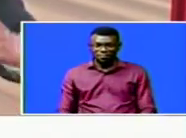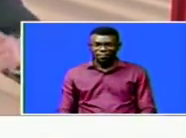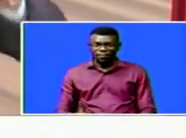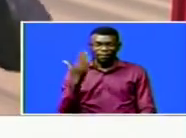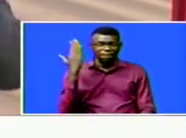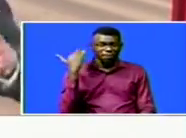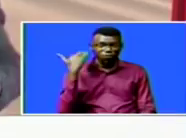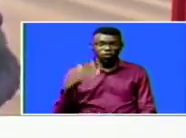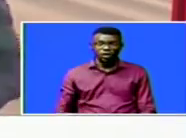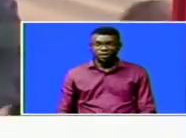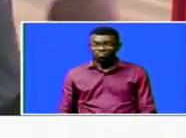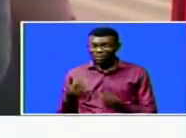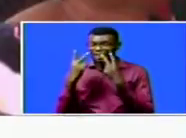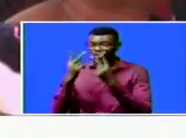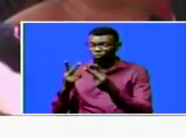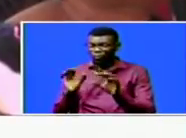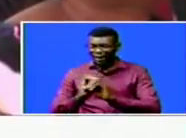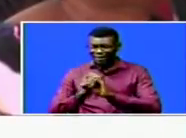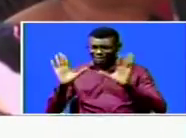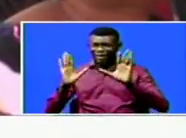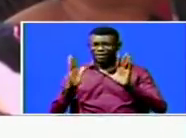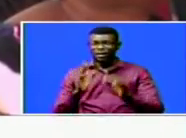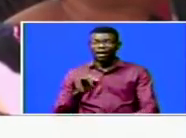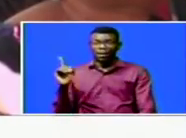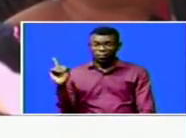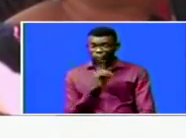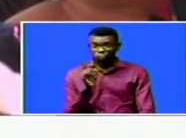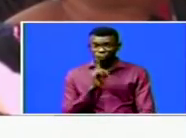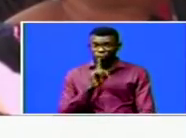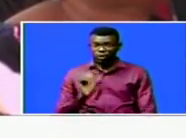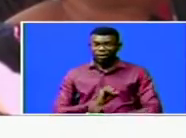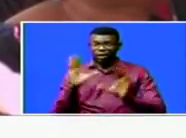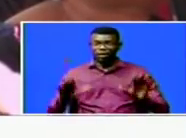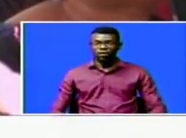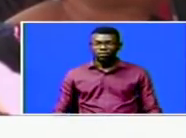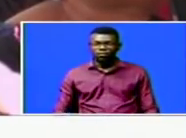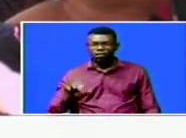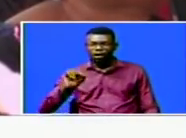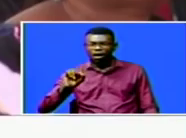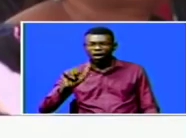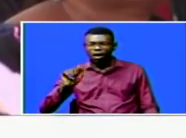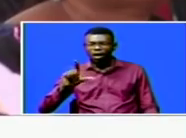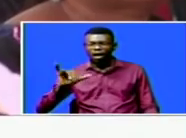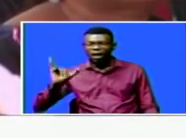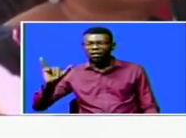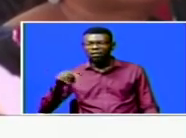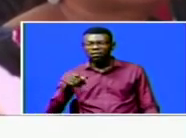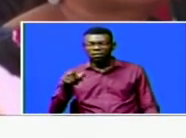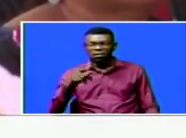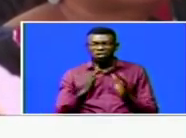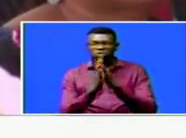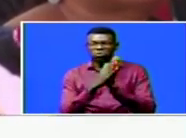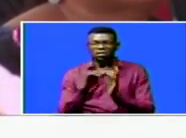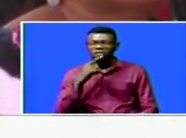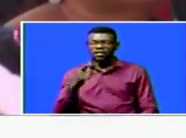nimewahi kupata ukali wa mzee, sio kama Sali hapa ati Sali anatuambia